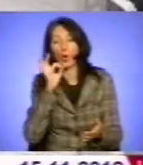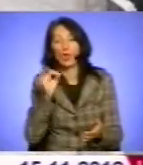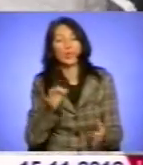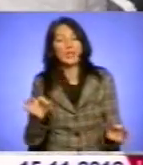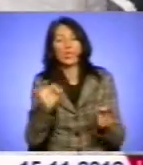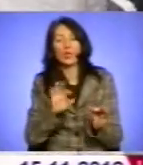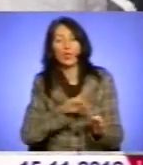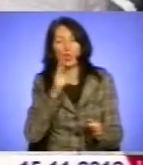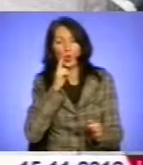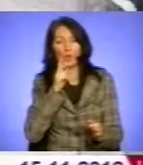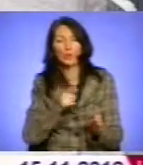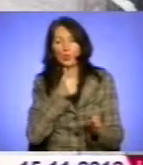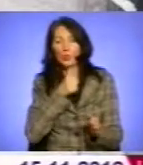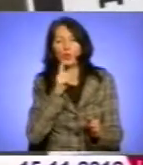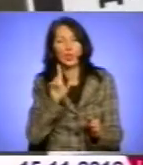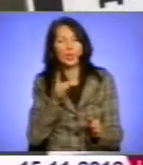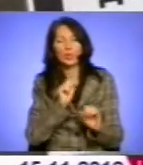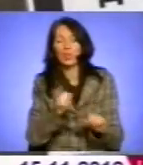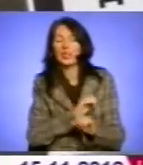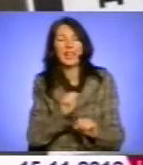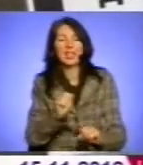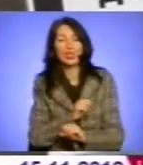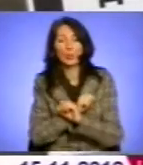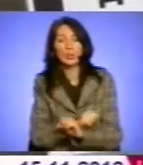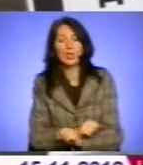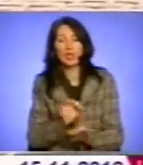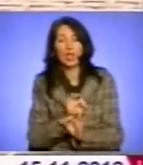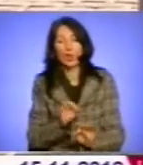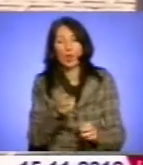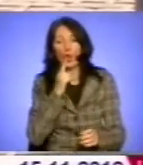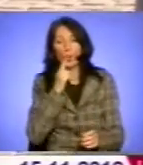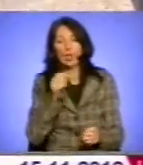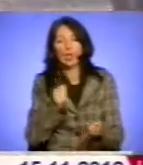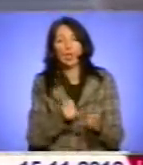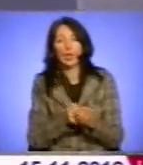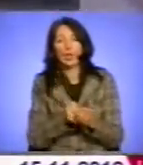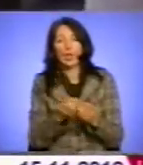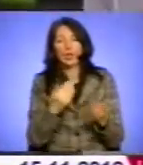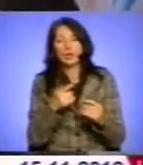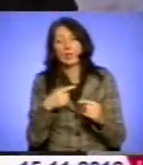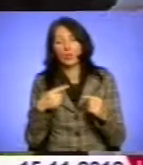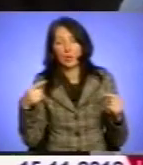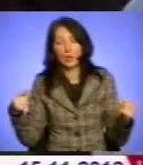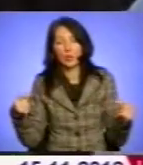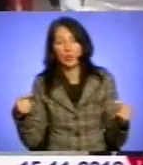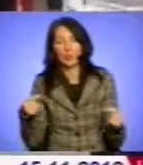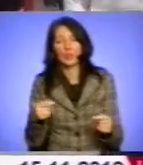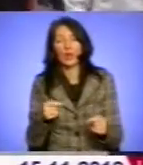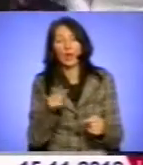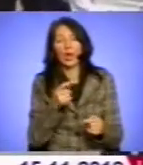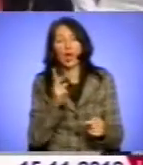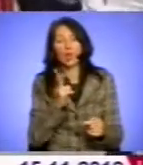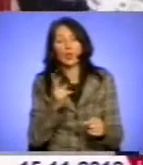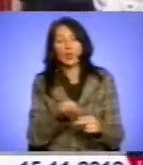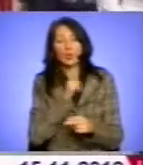не зупинитися. Тернополяни до куріння ставляться неоднозначно. Хтось без сигарети не уявляє життя. Інші ж розуміють, ця